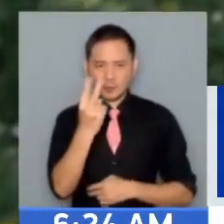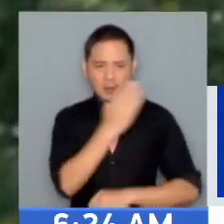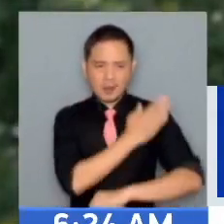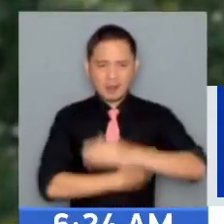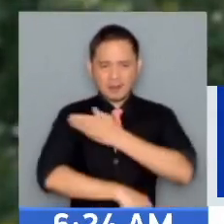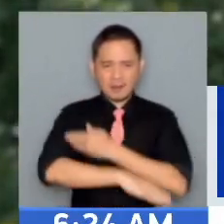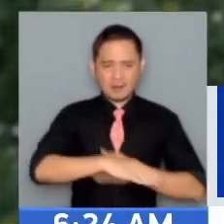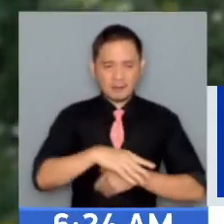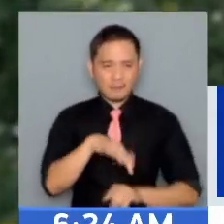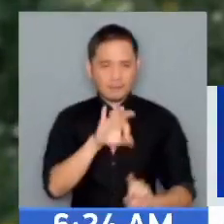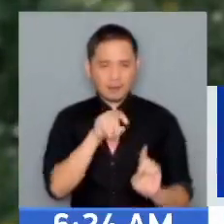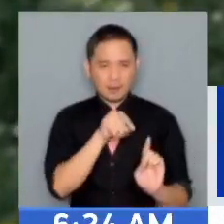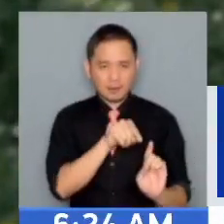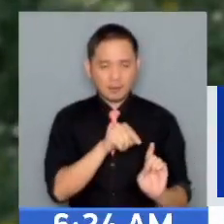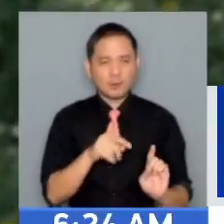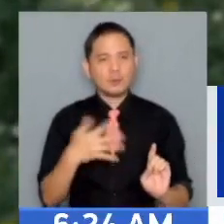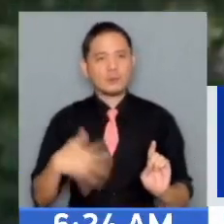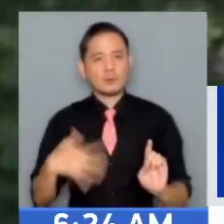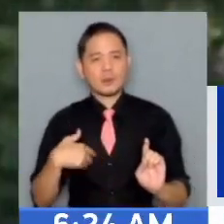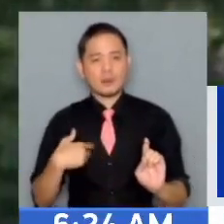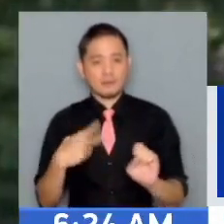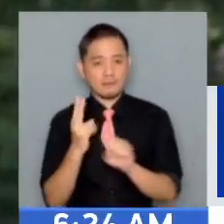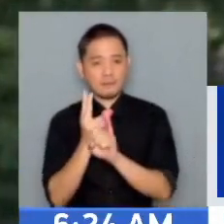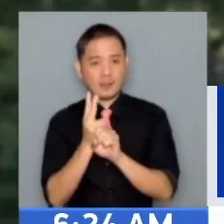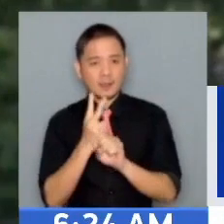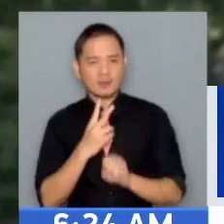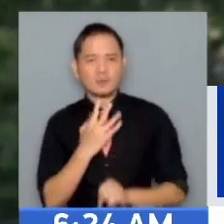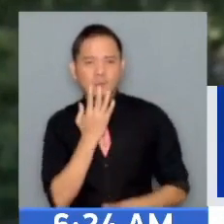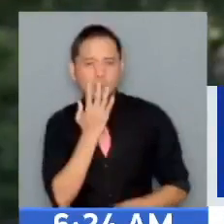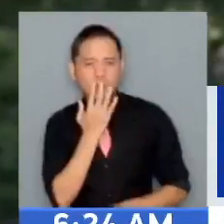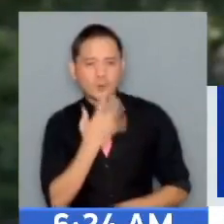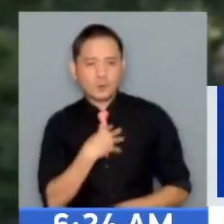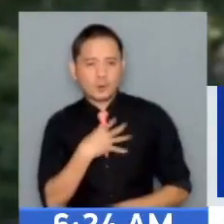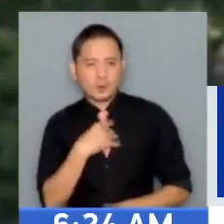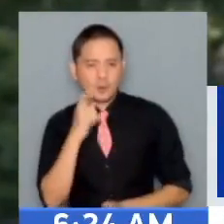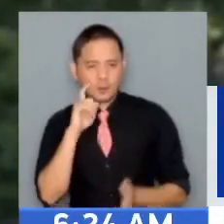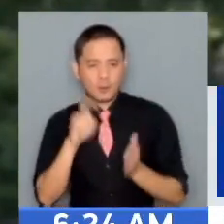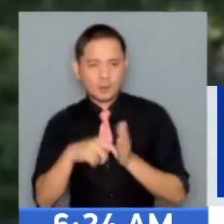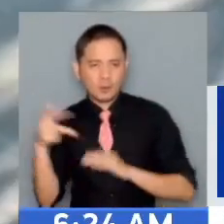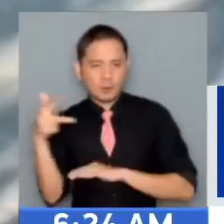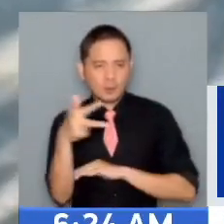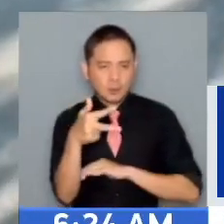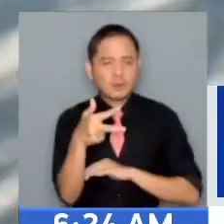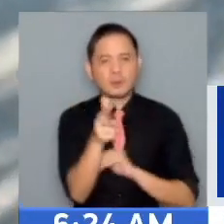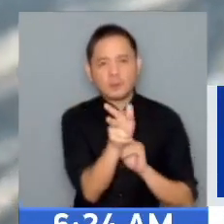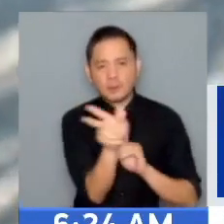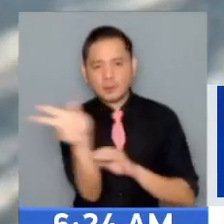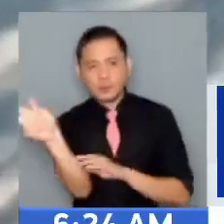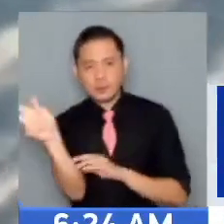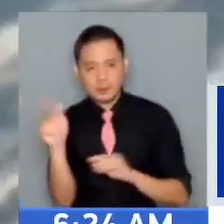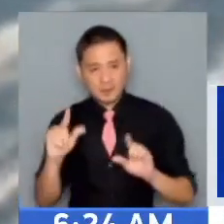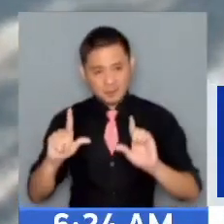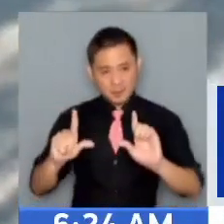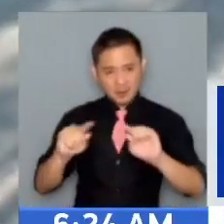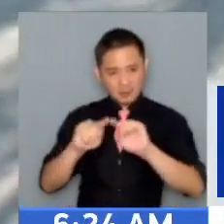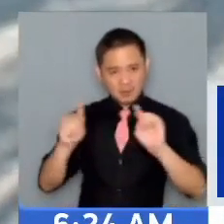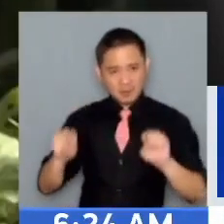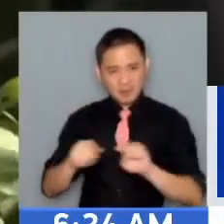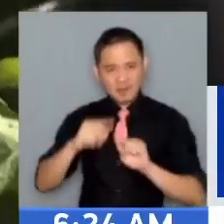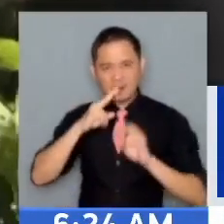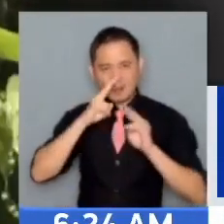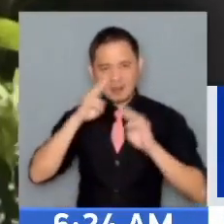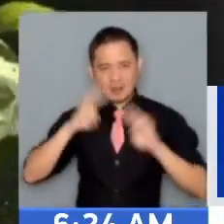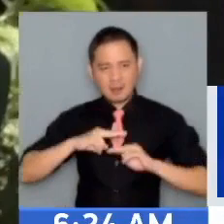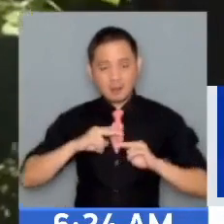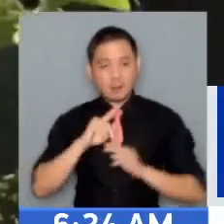huminturaw na puting van sa lugar bago niya nakita ang sako. Liraw niya nakita ang plate number ng sasakyan. Matapos ng isang oras, natagpuan